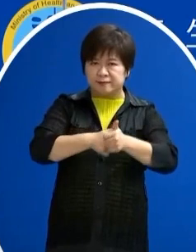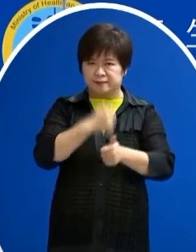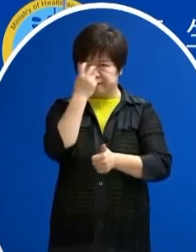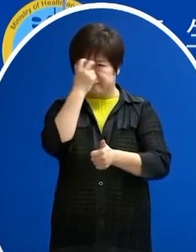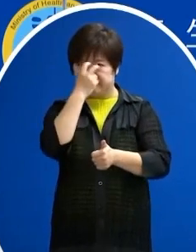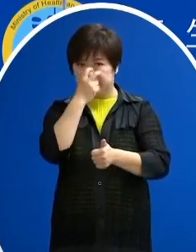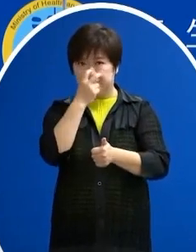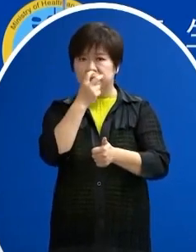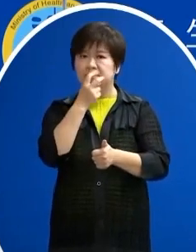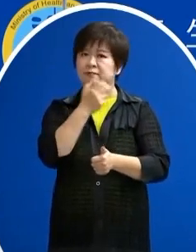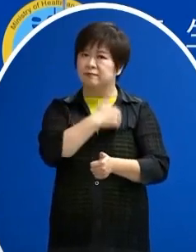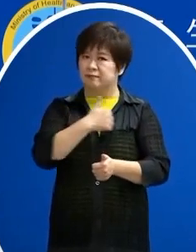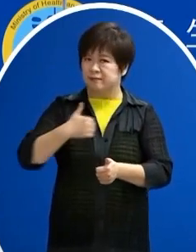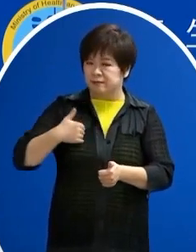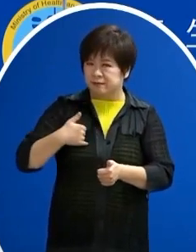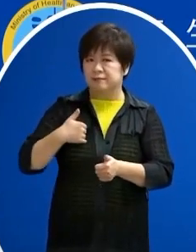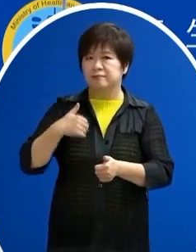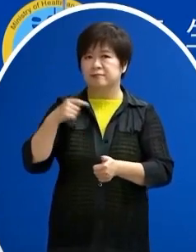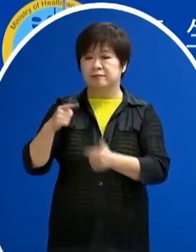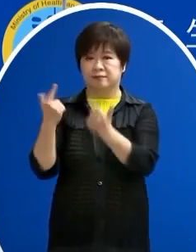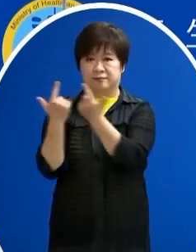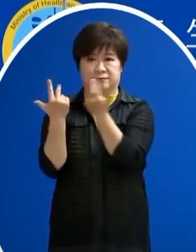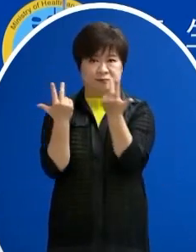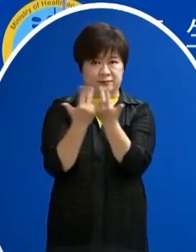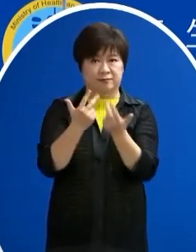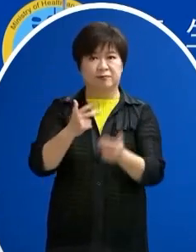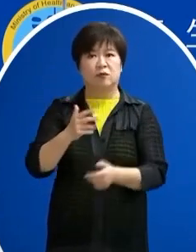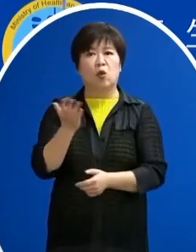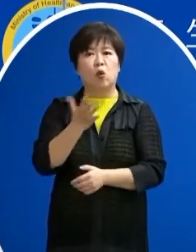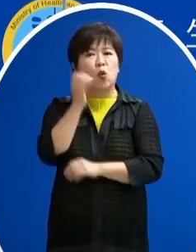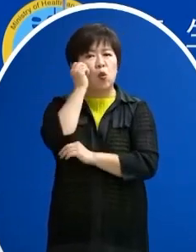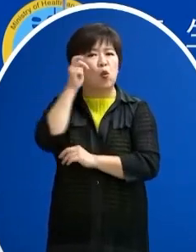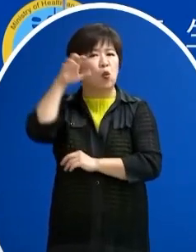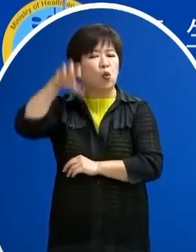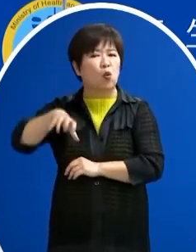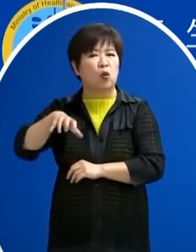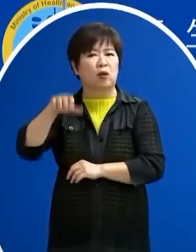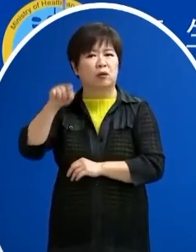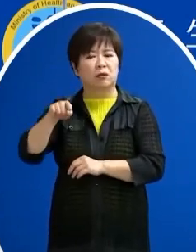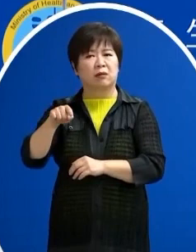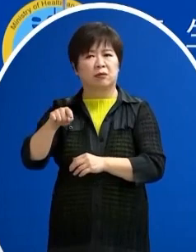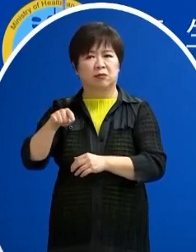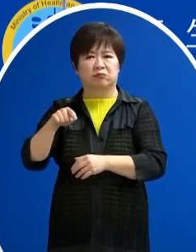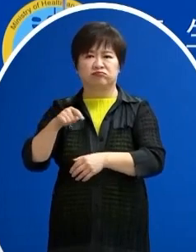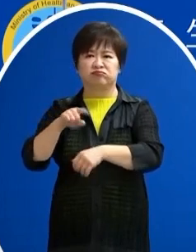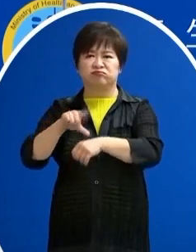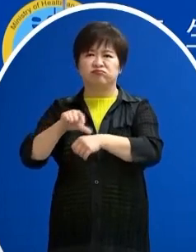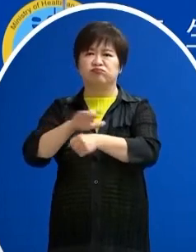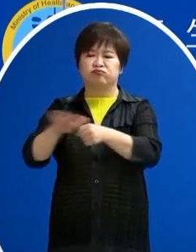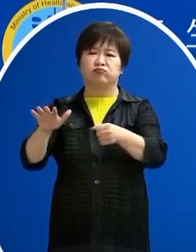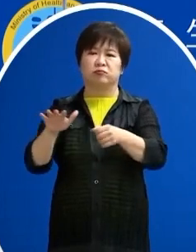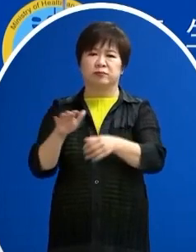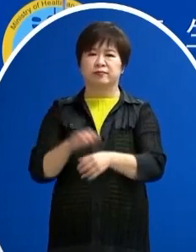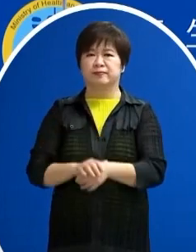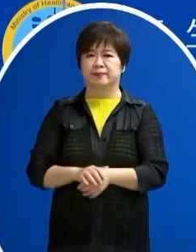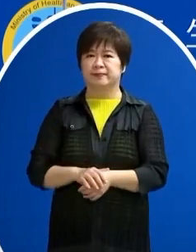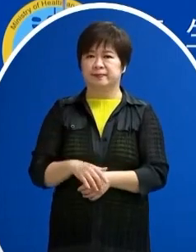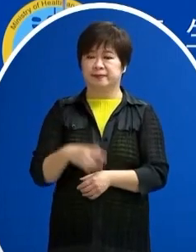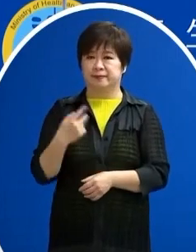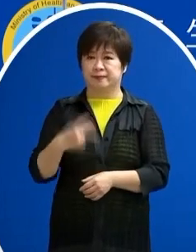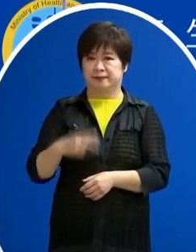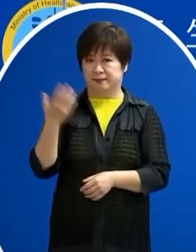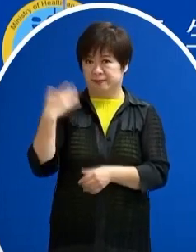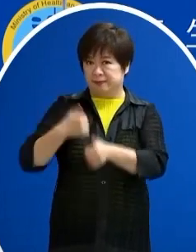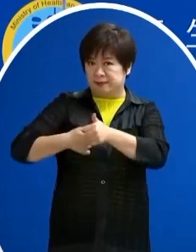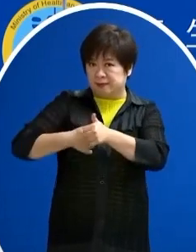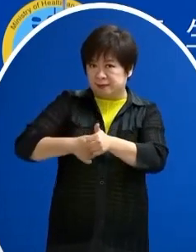是双北的这一个防疫旅馆的部分哈、哦，会陆续期满。然后另外我们先前其实在追